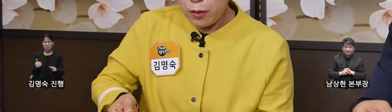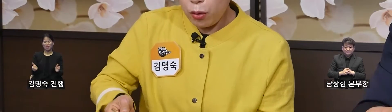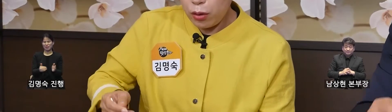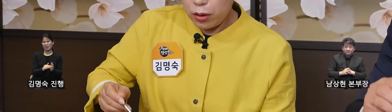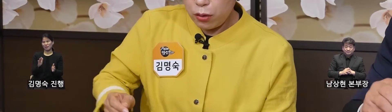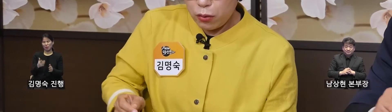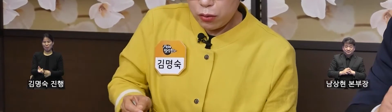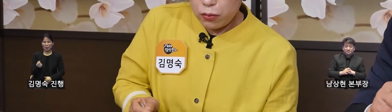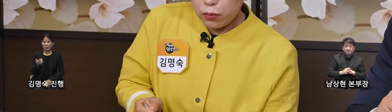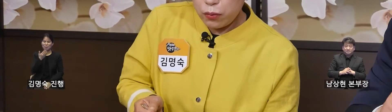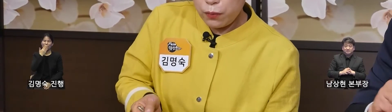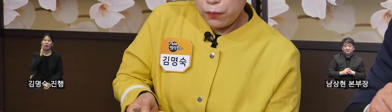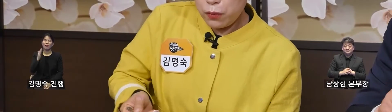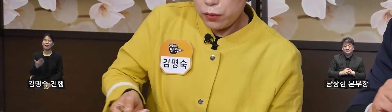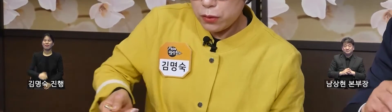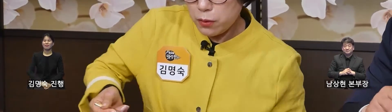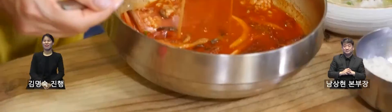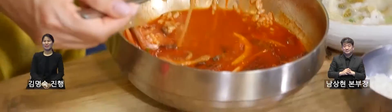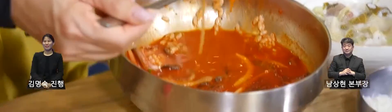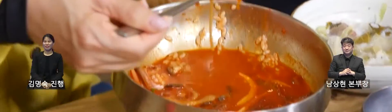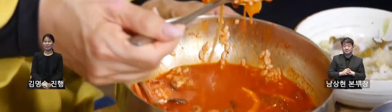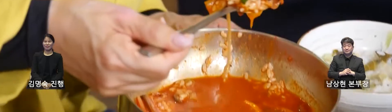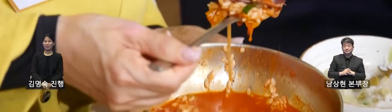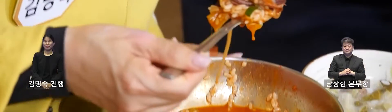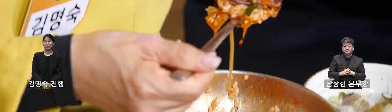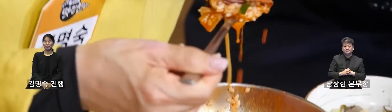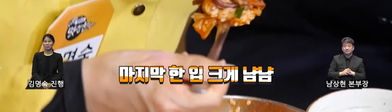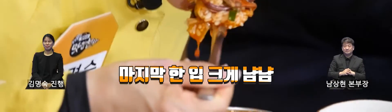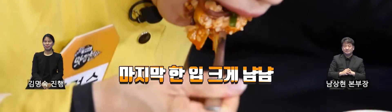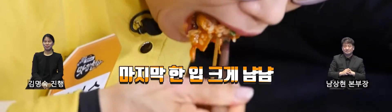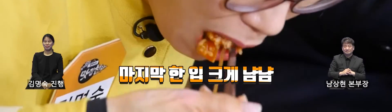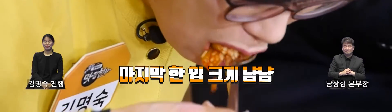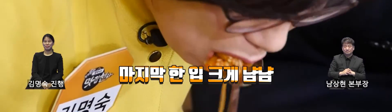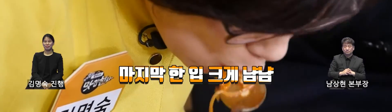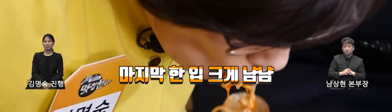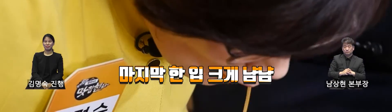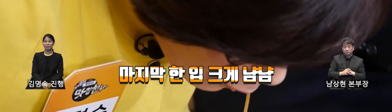돼가서 이거 빨리 먹어야 돼요. 공부장님 빨리 드세요. 네.